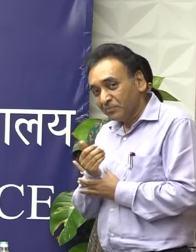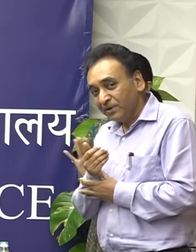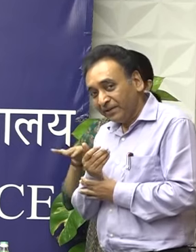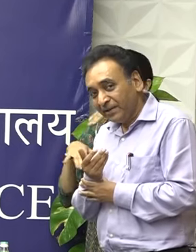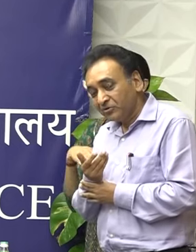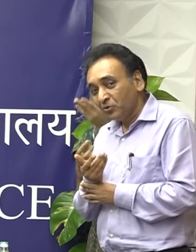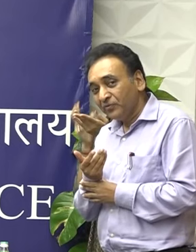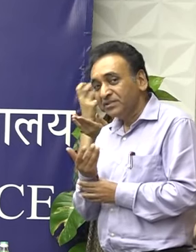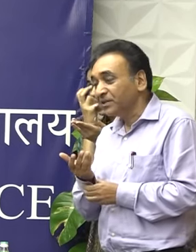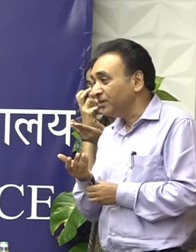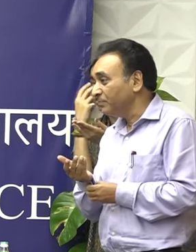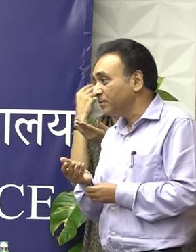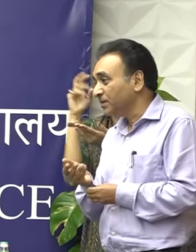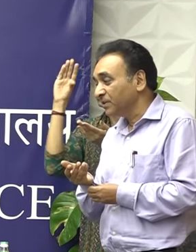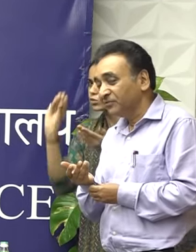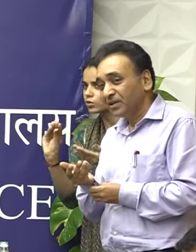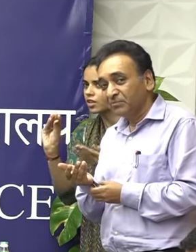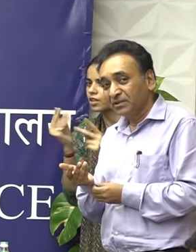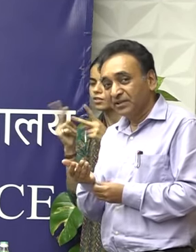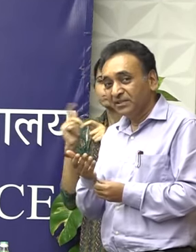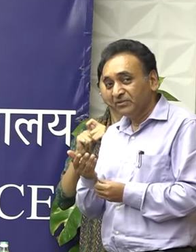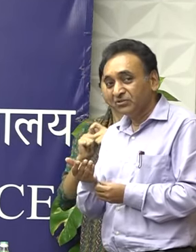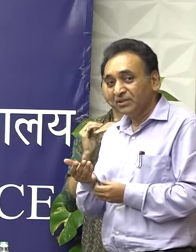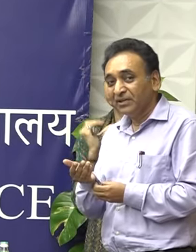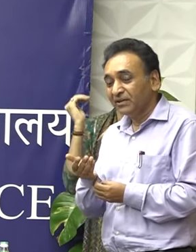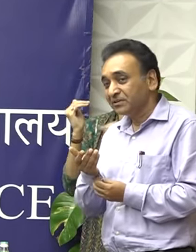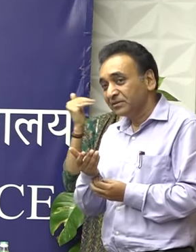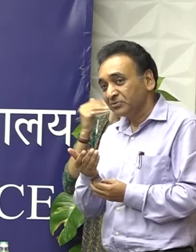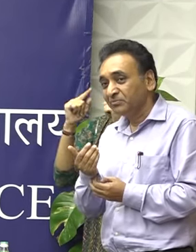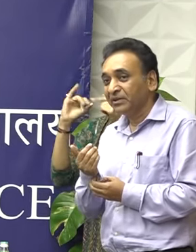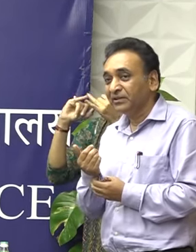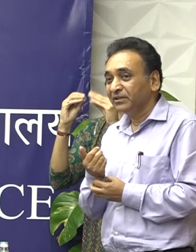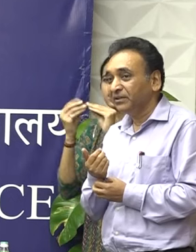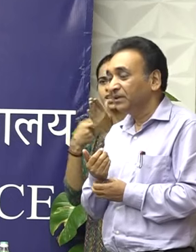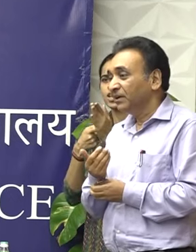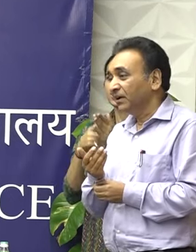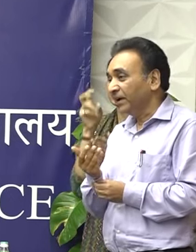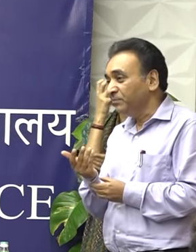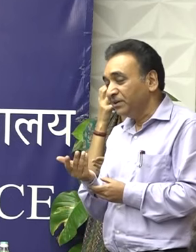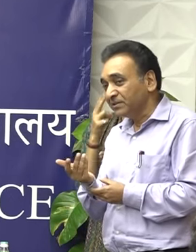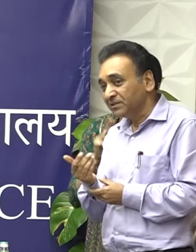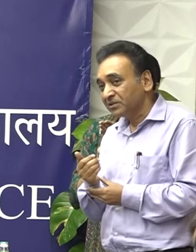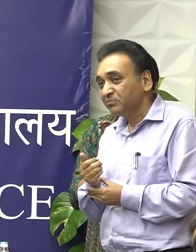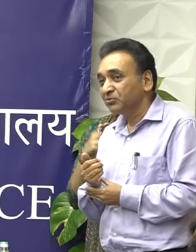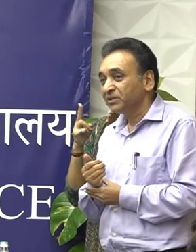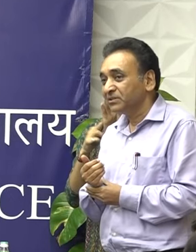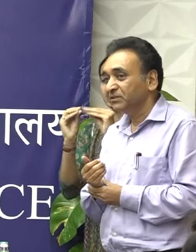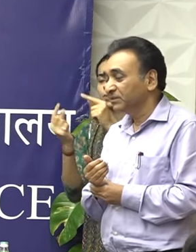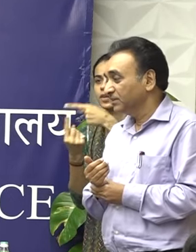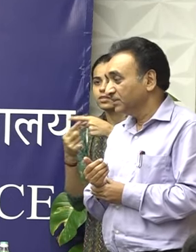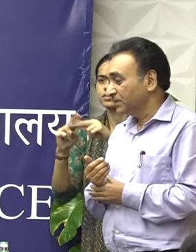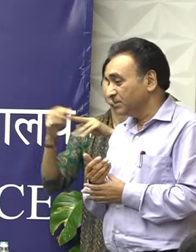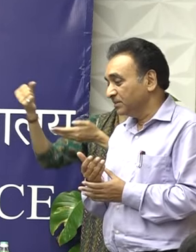सर अपना ब्लाइंडनेस और लो विजन के फील्ड में भी सर हम काफ़ी काम कर रहे हैं. जेवियर्स वाले हैं, नेशनल एसोसिएशन ब्लाइंड है, NBTS नेशनल बुक